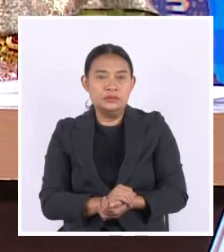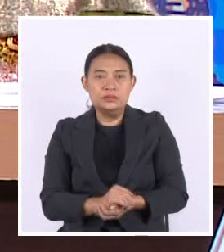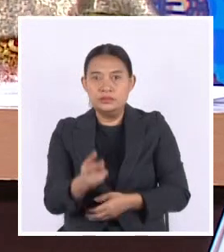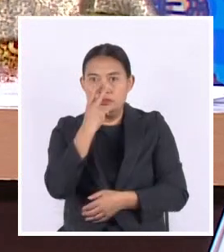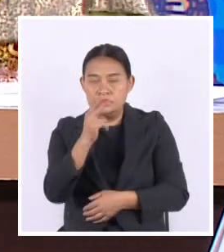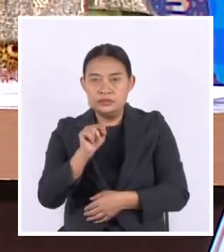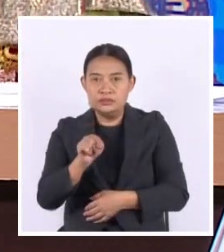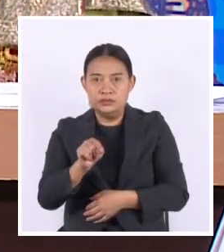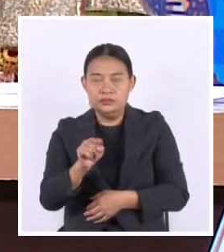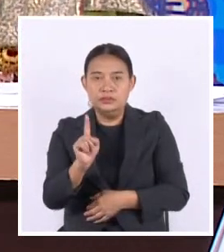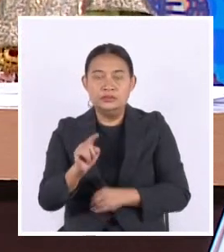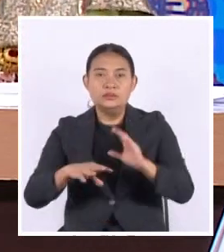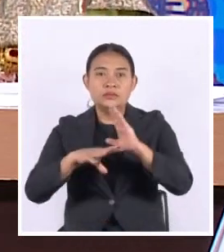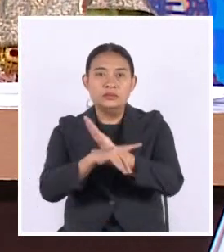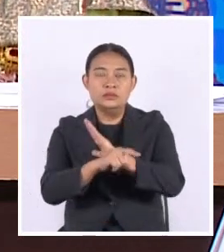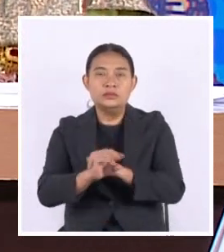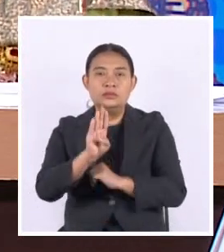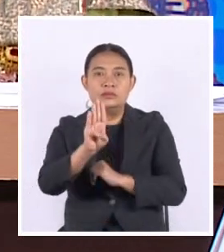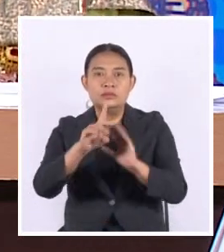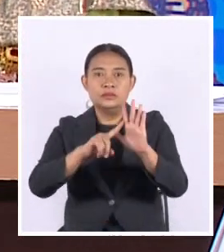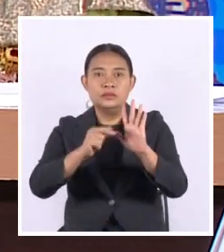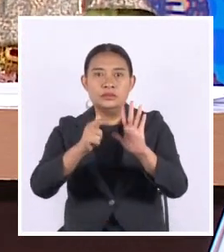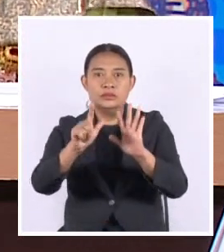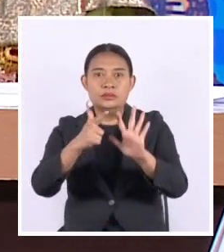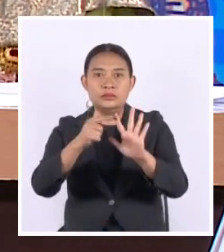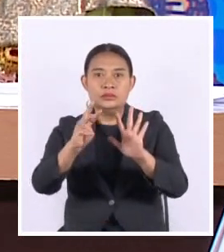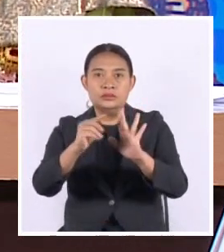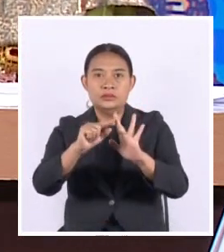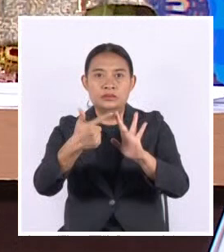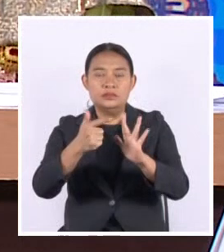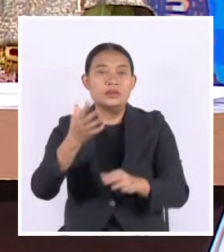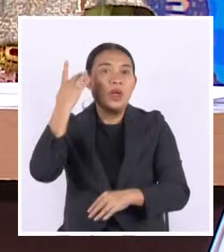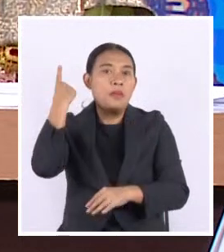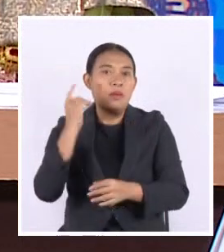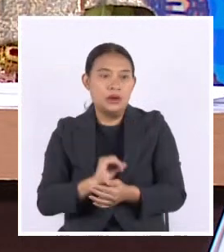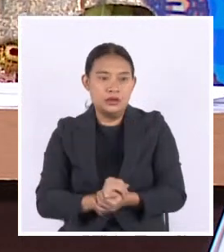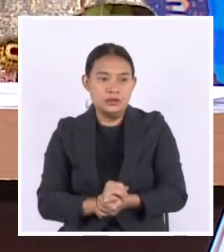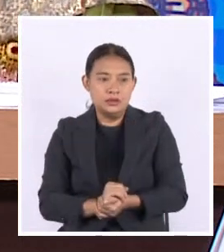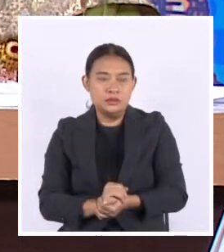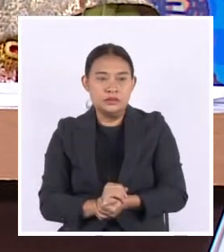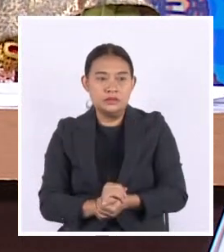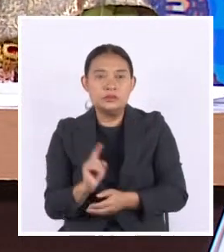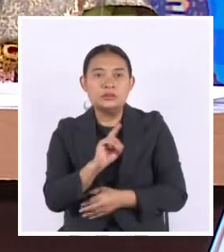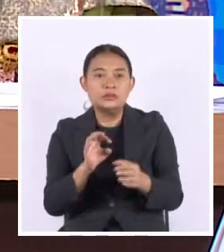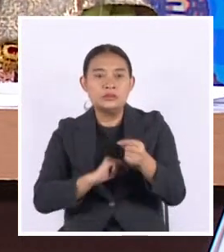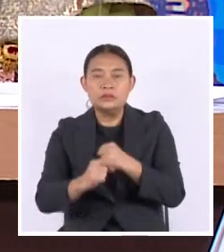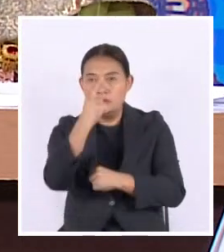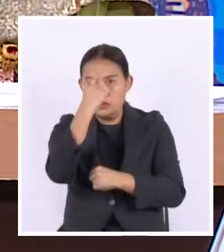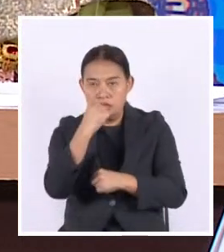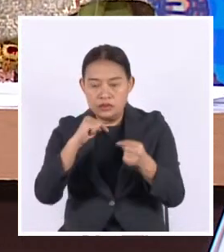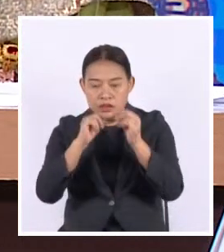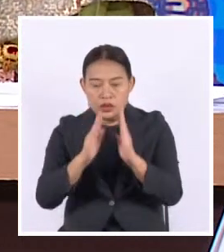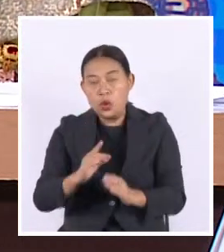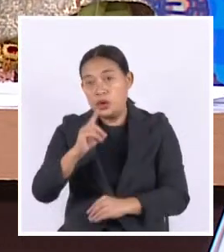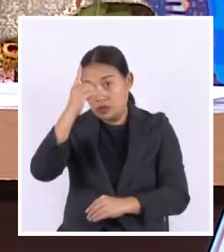ังหวัดชลบุรีค่ะที่บางละมุงจังหวัดชลบุรีนะคะเมื่อวานนี้ได้รับแจ้งว่ามีฝรั่งนะคะเข้ามาอยู่ในเมืองไทยเป็นชาวเยอรมันนะค